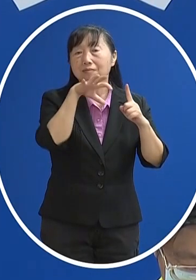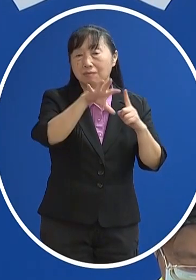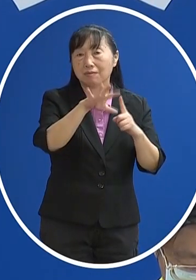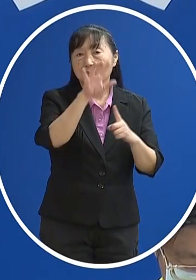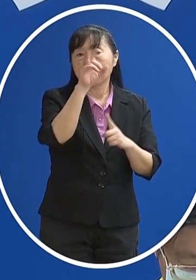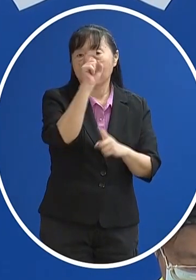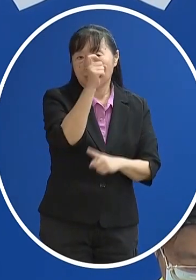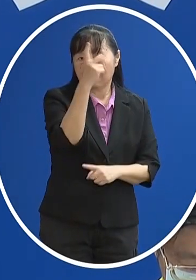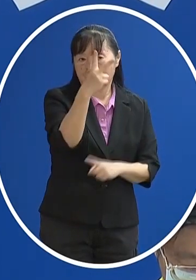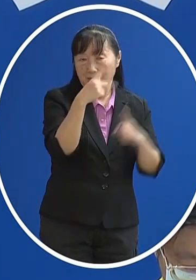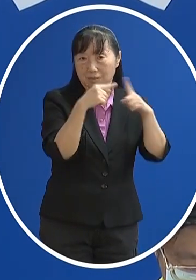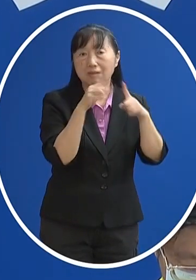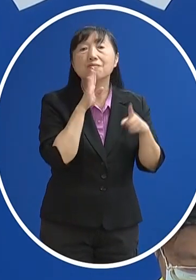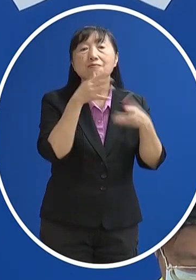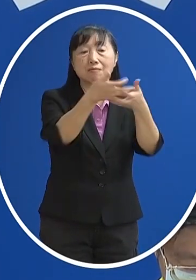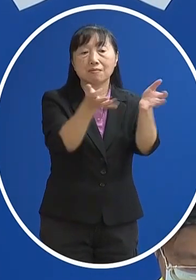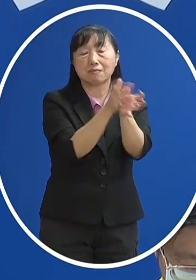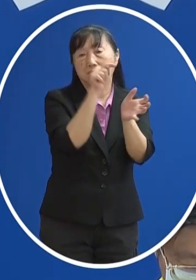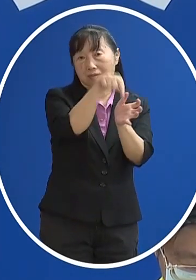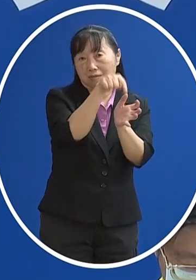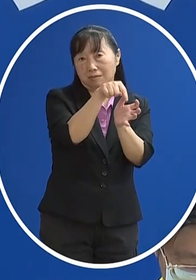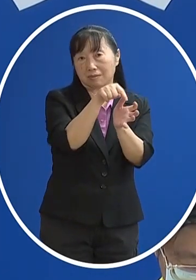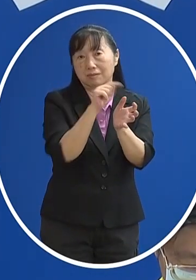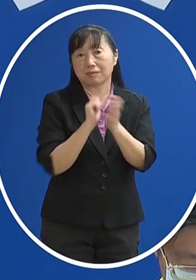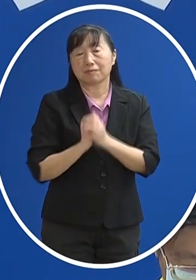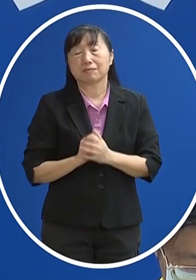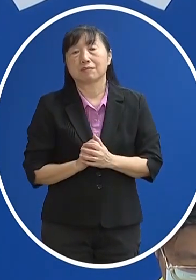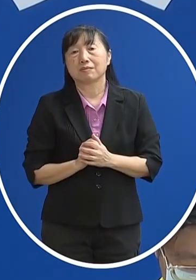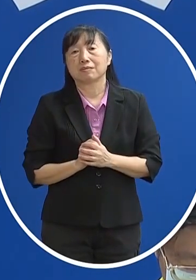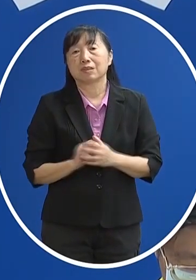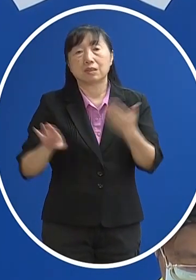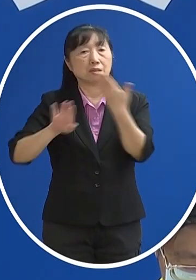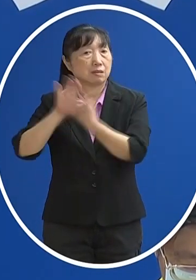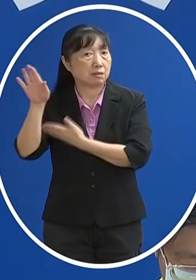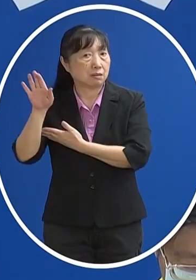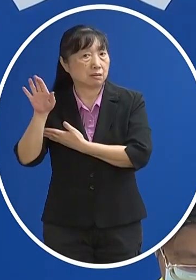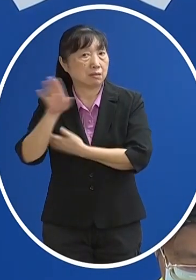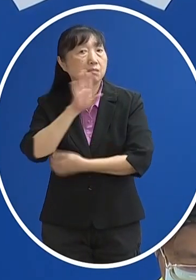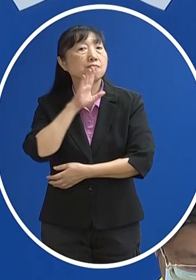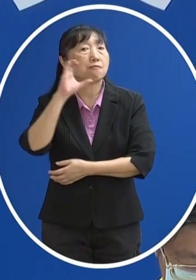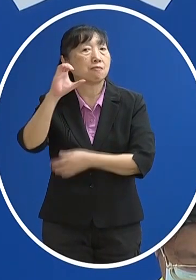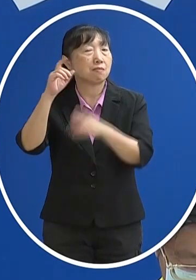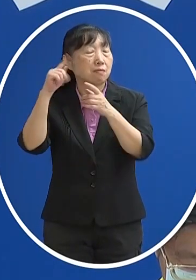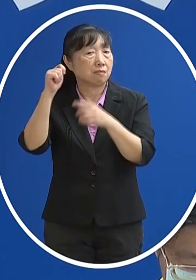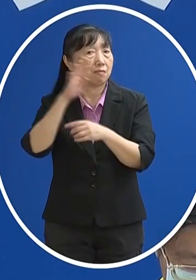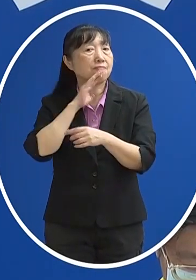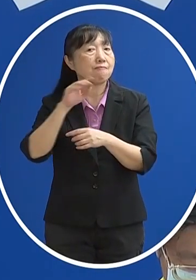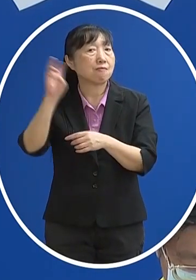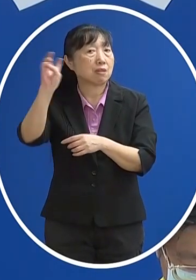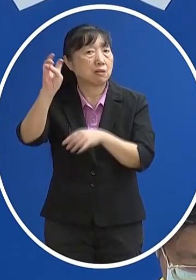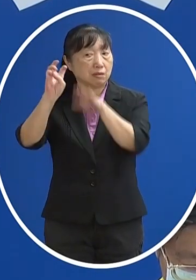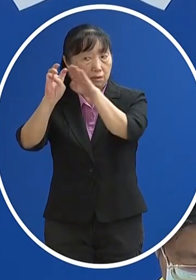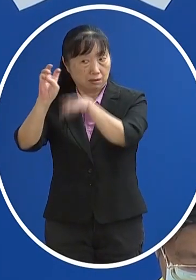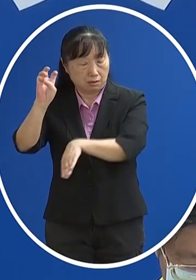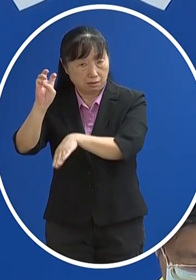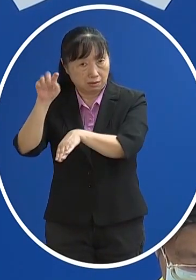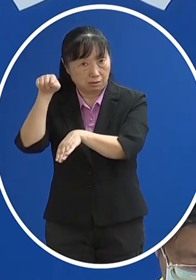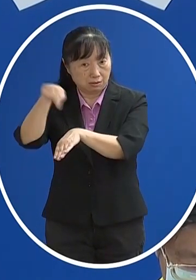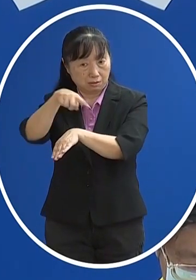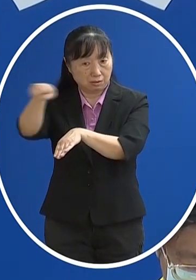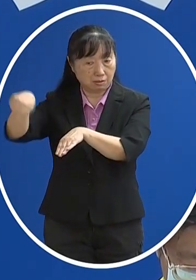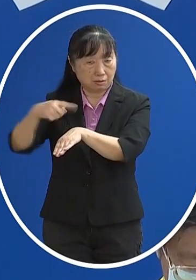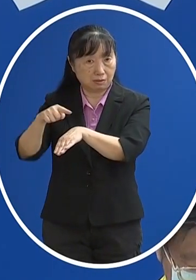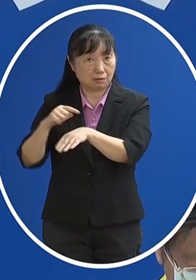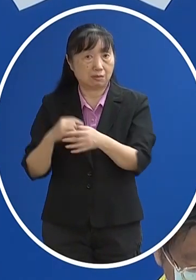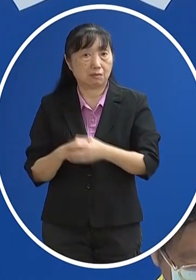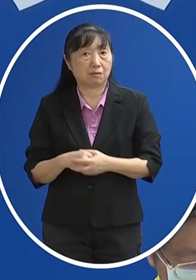有12位，那12位其他的就是都是 CT 值在这个30以下的，那其